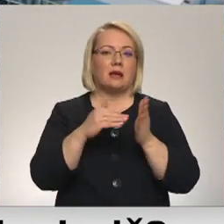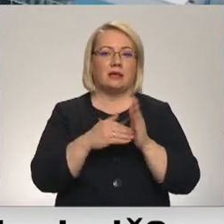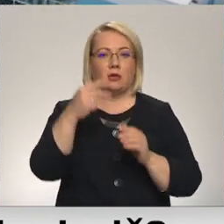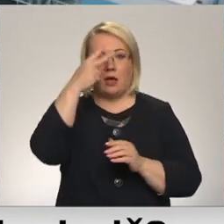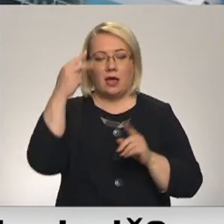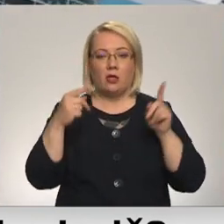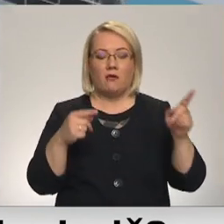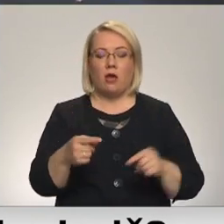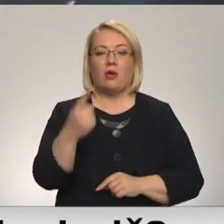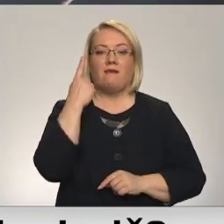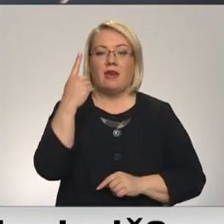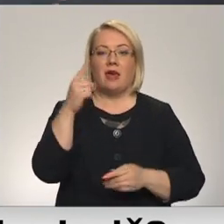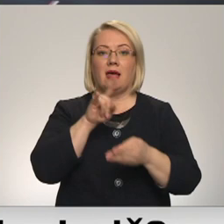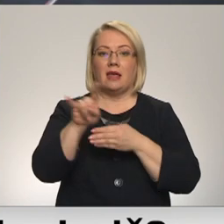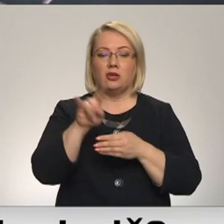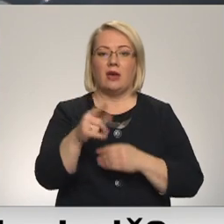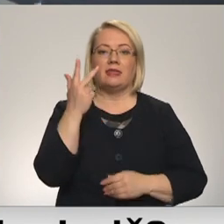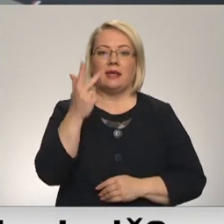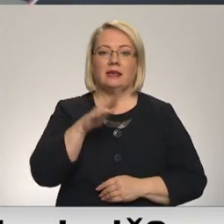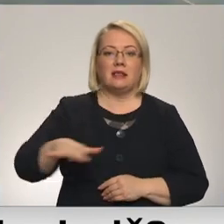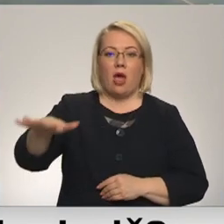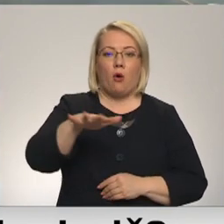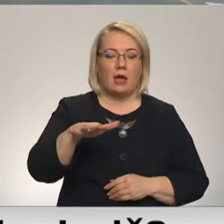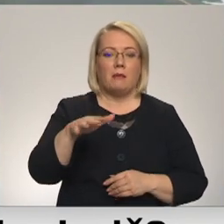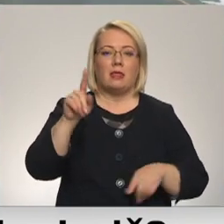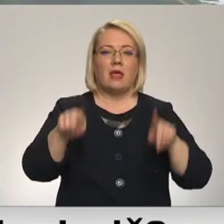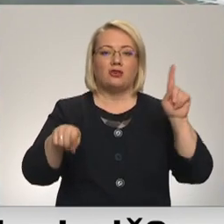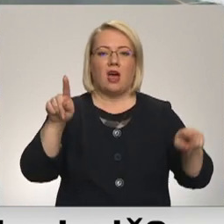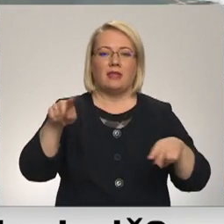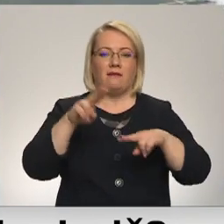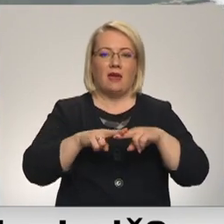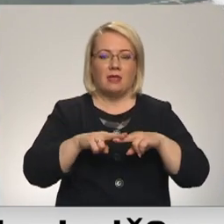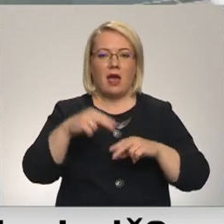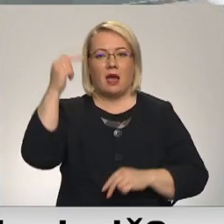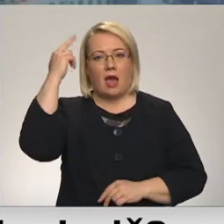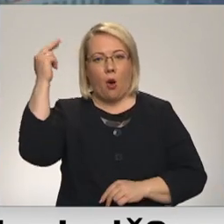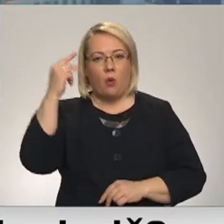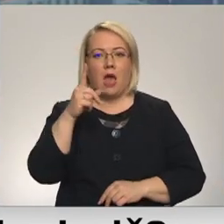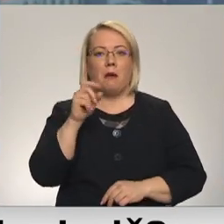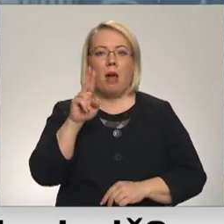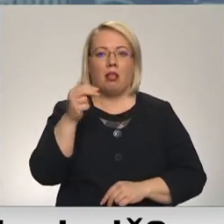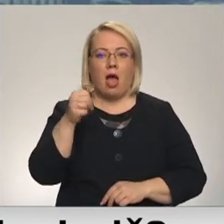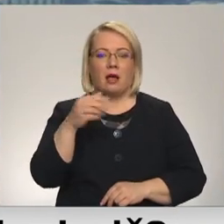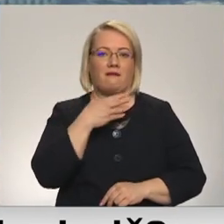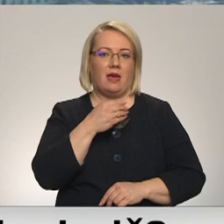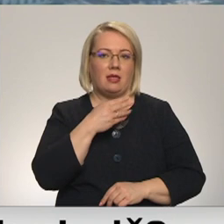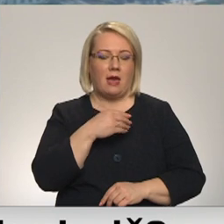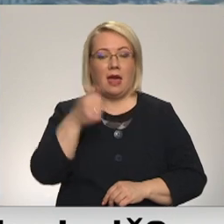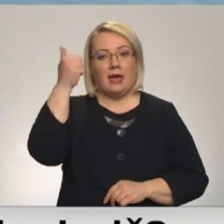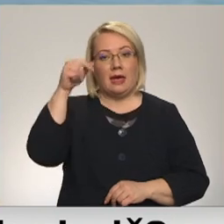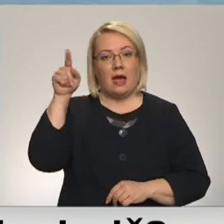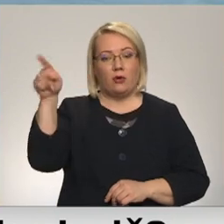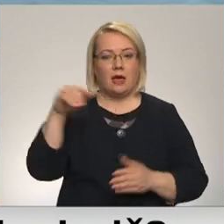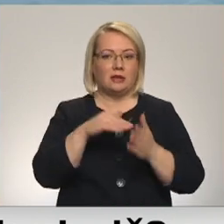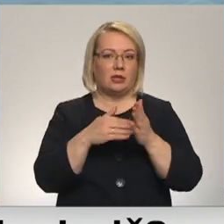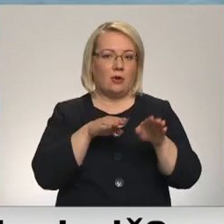juridiski ir viena lidos ar trim lidlaukiem dažādās Lietuvas vietās – Kauņā, Palangā un Viļņā. Savukārt Igaunijā situācija ir